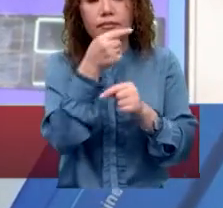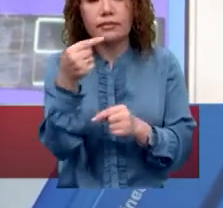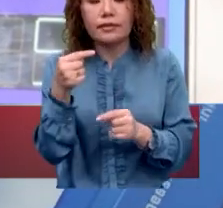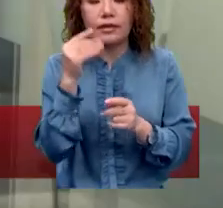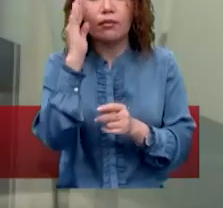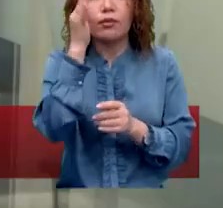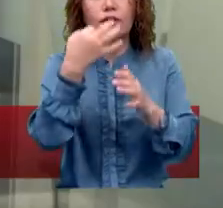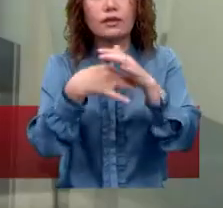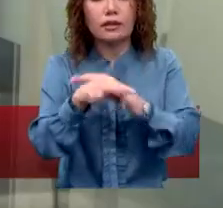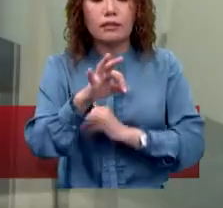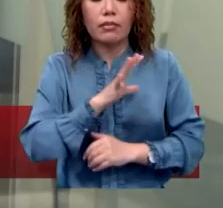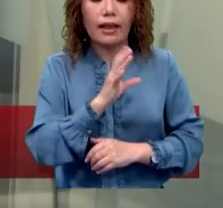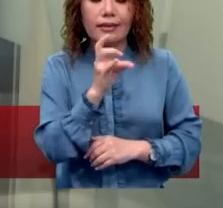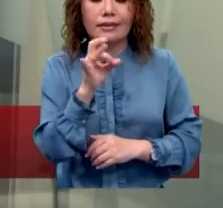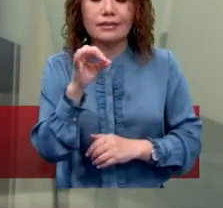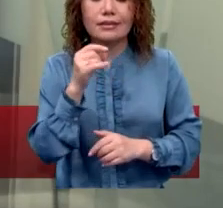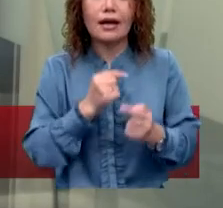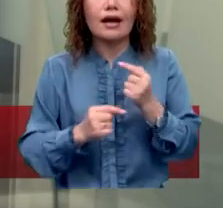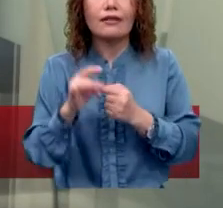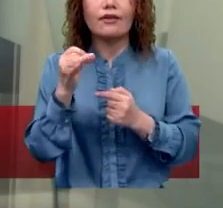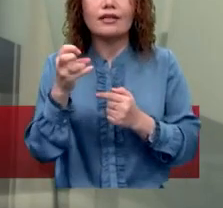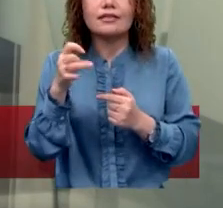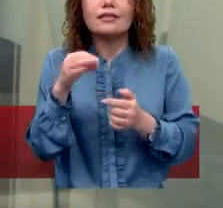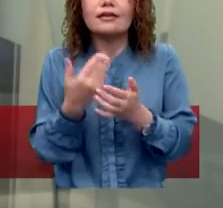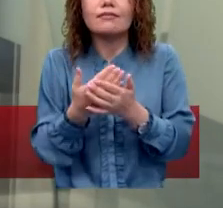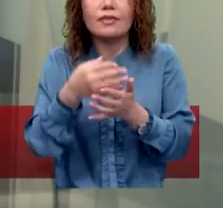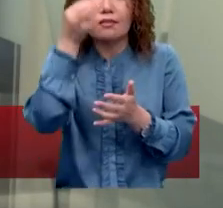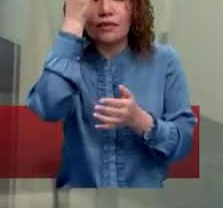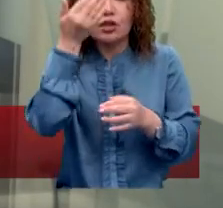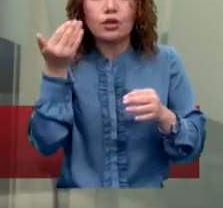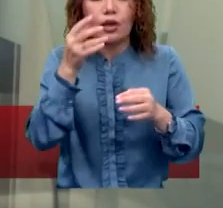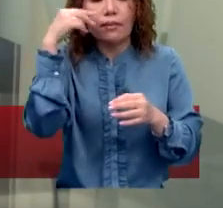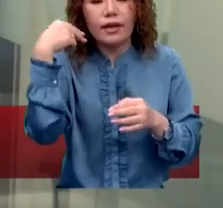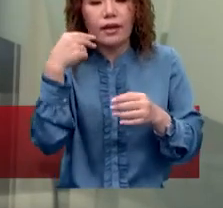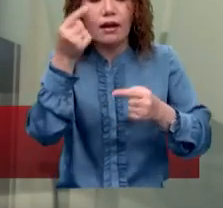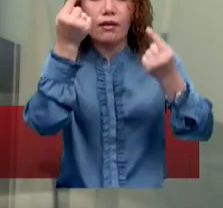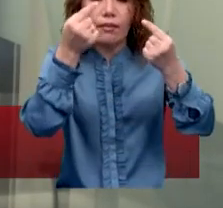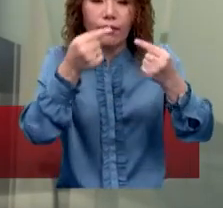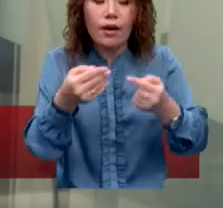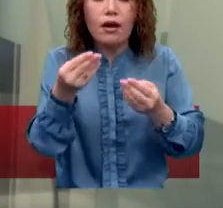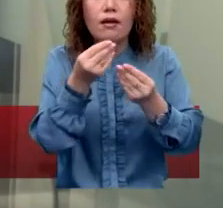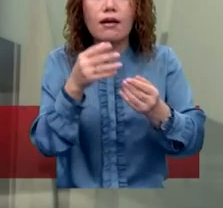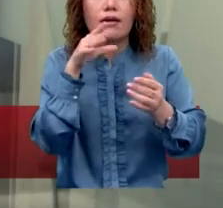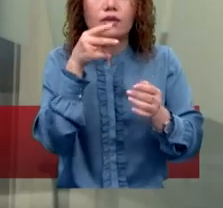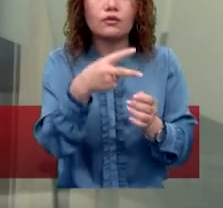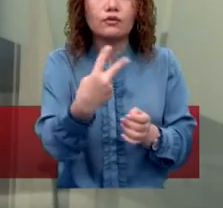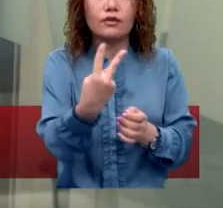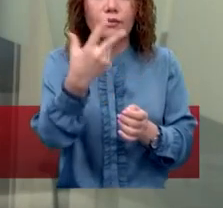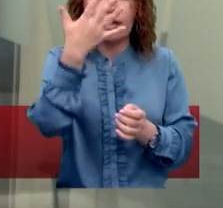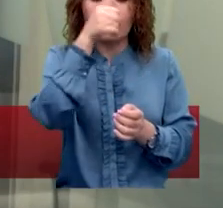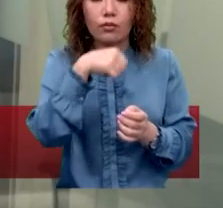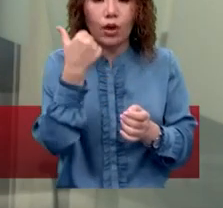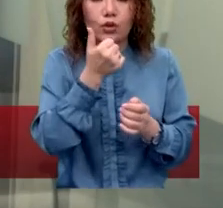жасап отыр. Инфляцияға қайта оралсақ, есте болса, президент құнсыздану индексін 2025 жылға